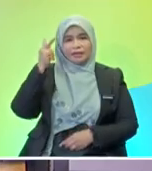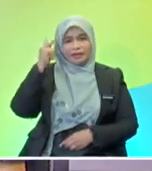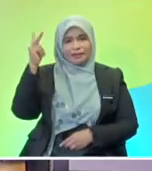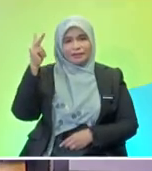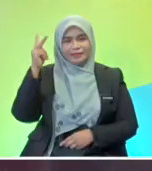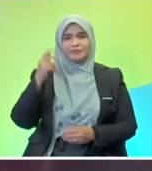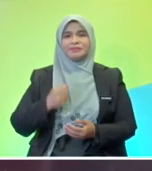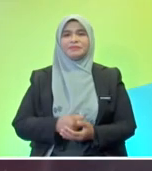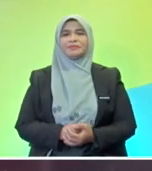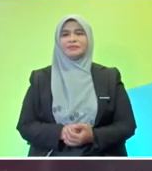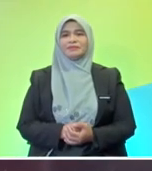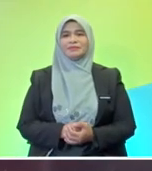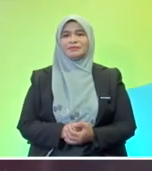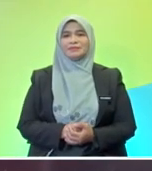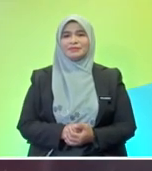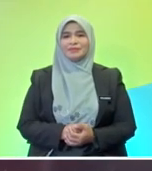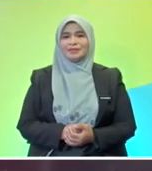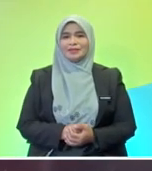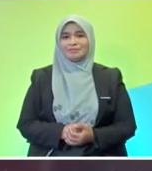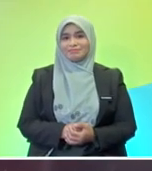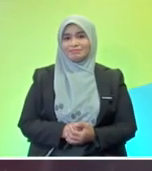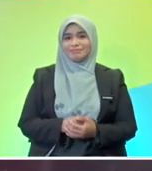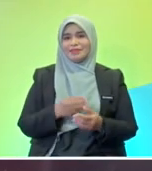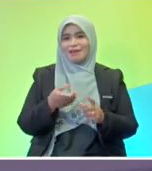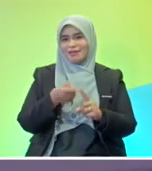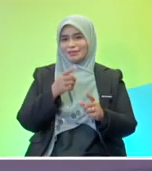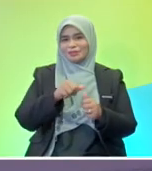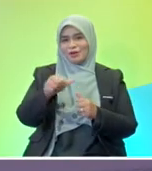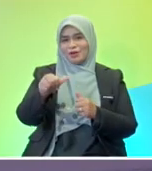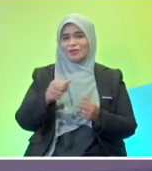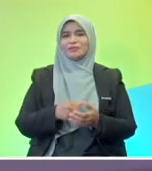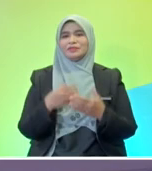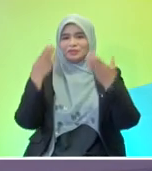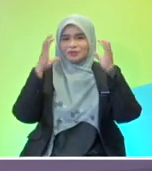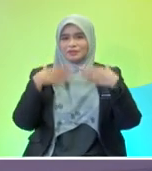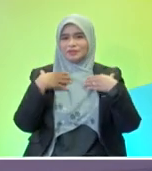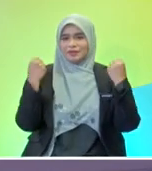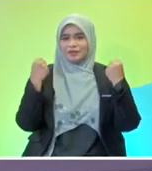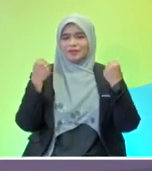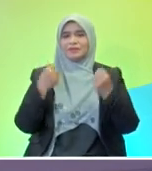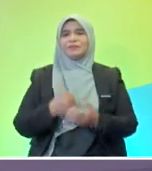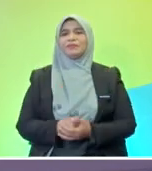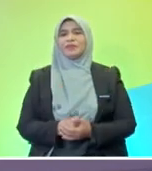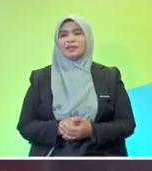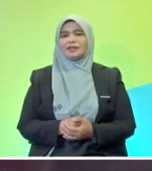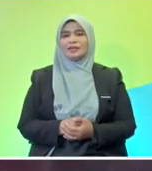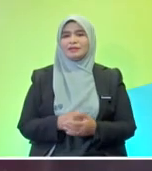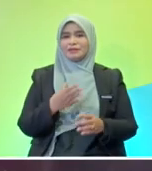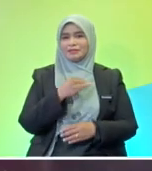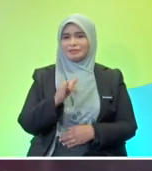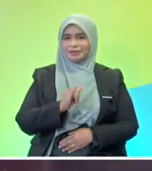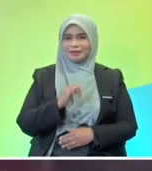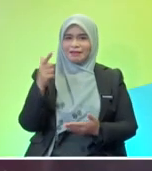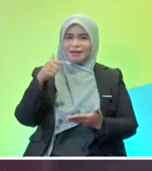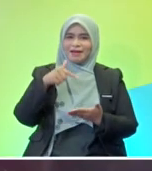Kelantan. Wah, cikgu merantau. Hai, kita Fika. Kan? Hai Fika, ya. Cikgu sihat? Sihat. Alhamdulillah. Sihat saja cikgu, dan saya lagi sihat